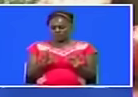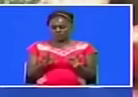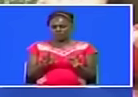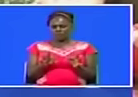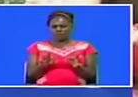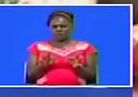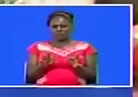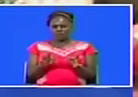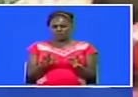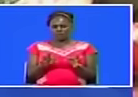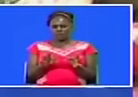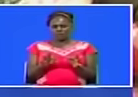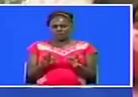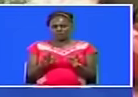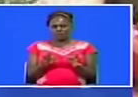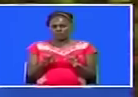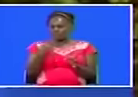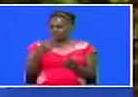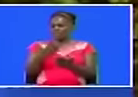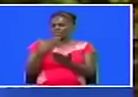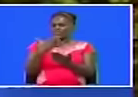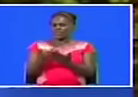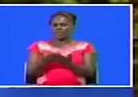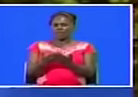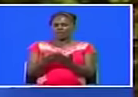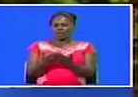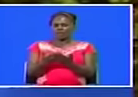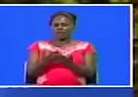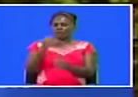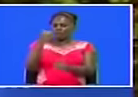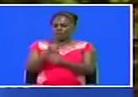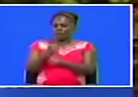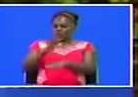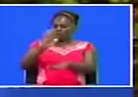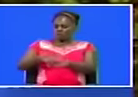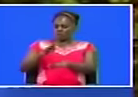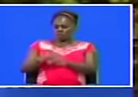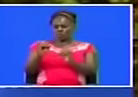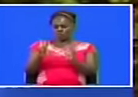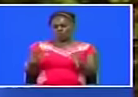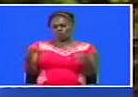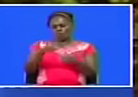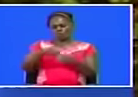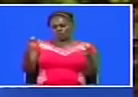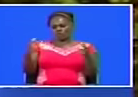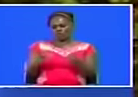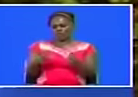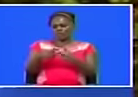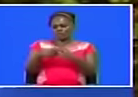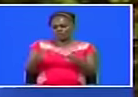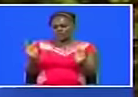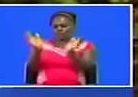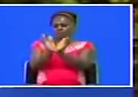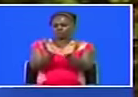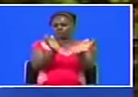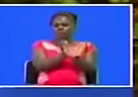shule. Nasema asante sana. It doesn't work well with the community when you start arresting